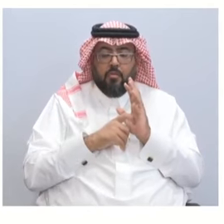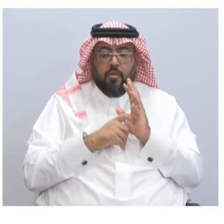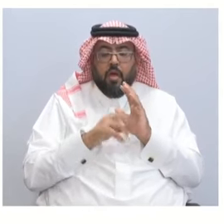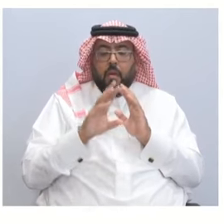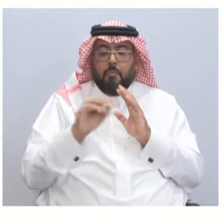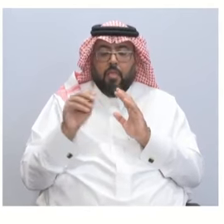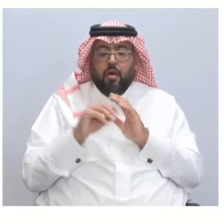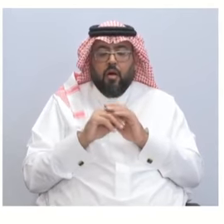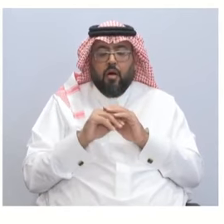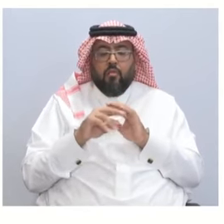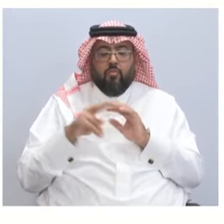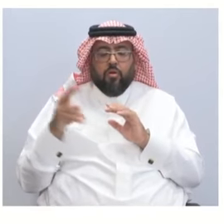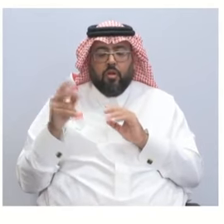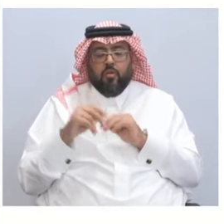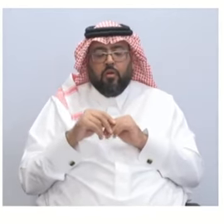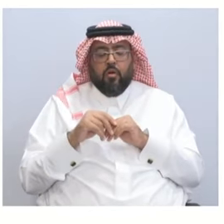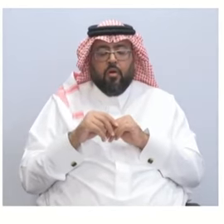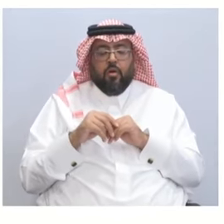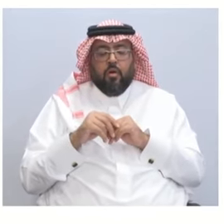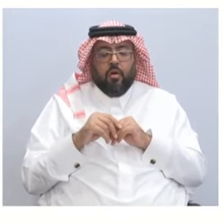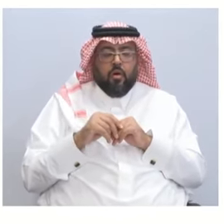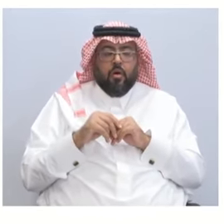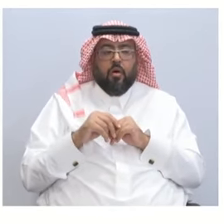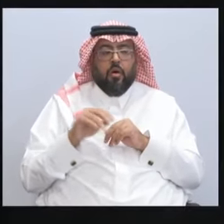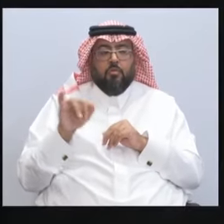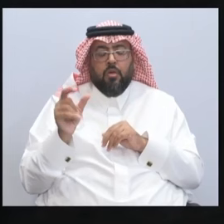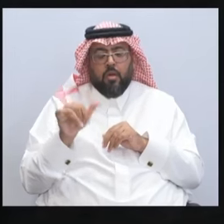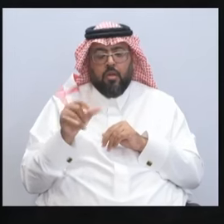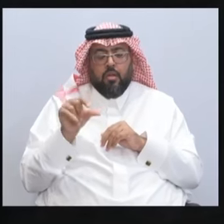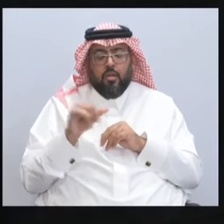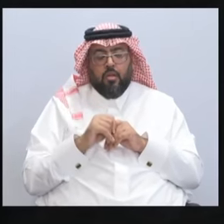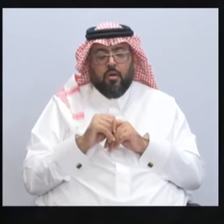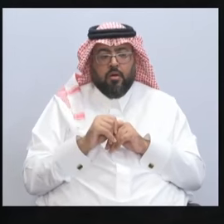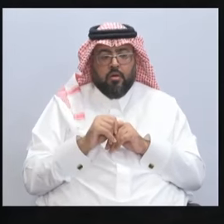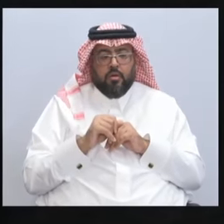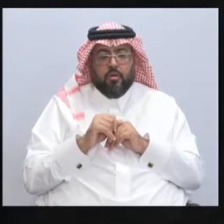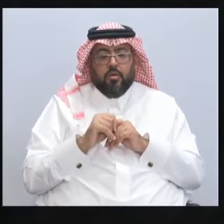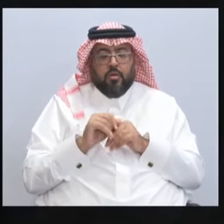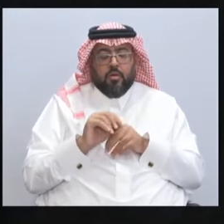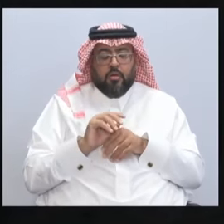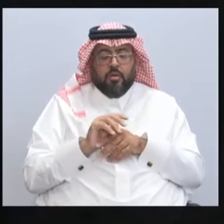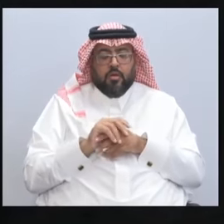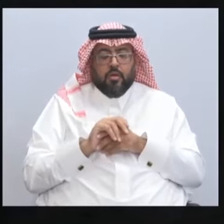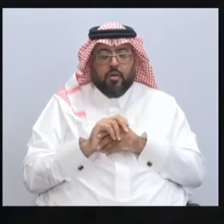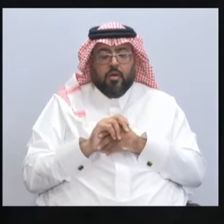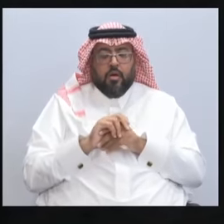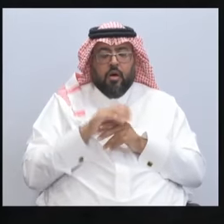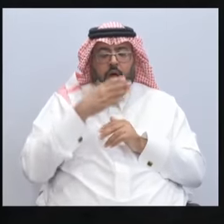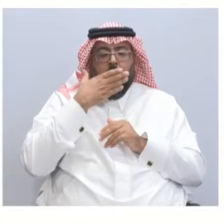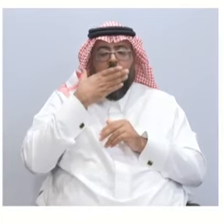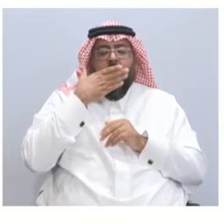المتماثله في مختلف الميادين وضع الانظمه المتماثله